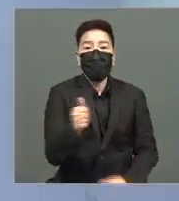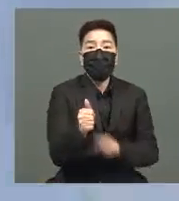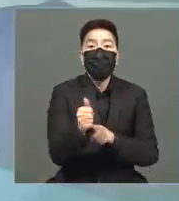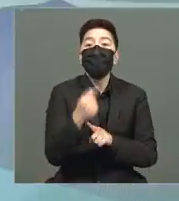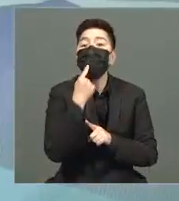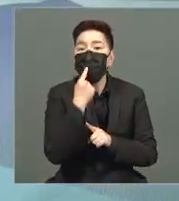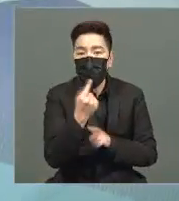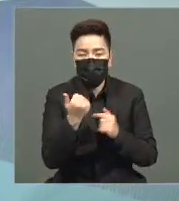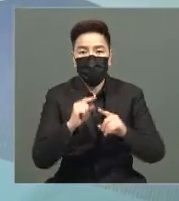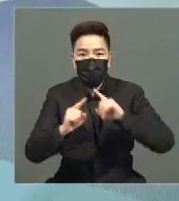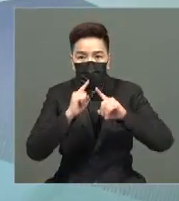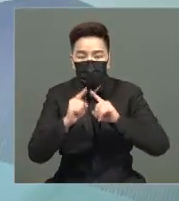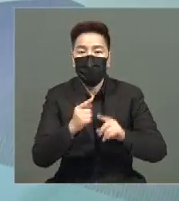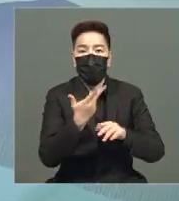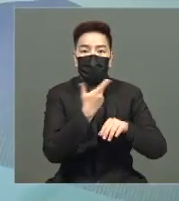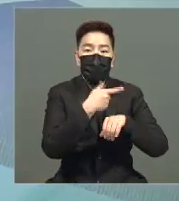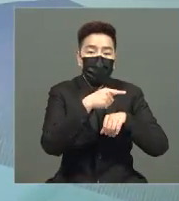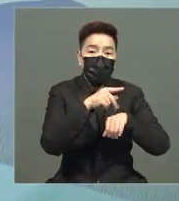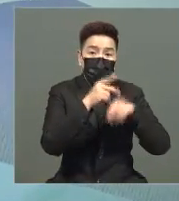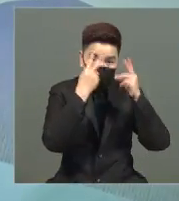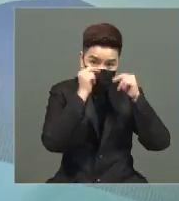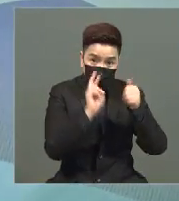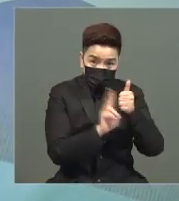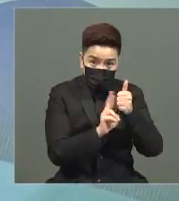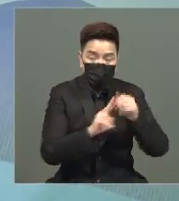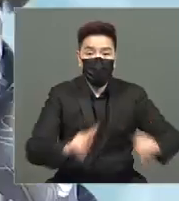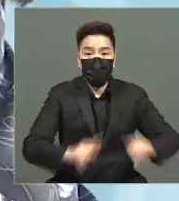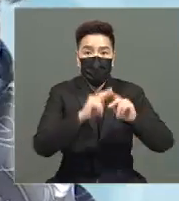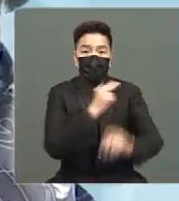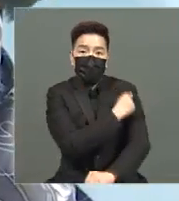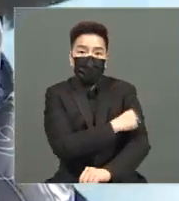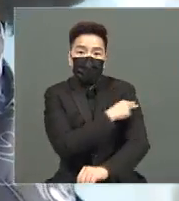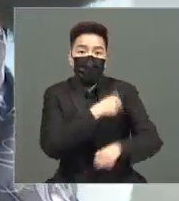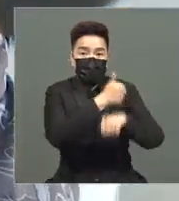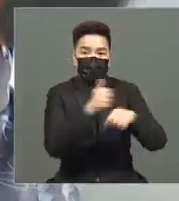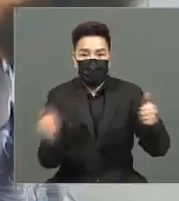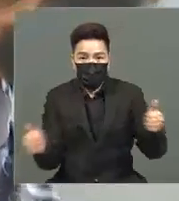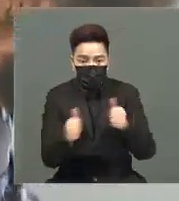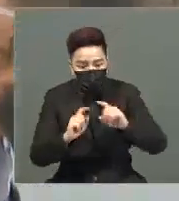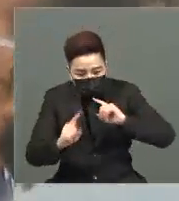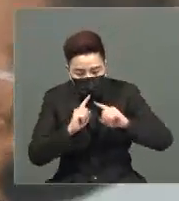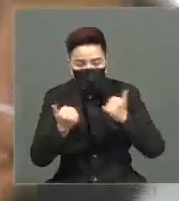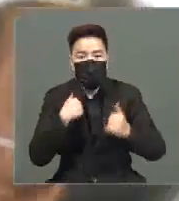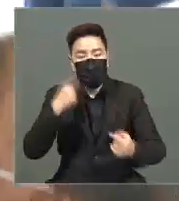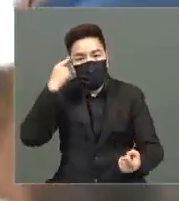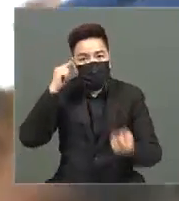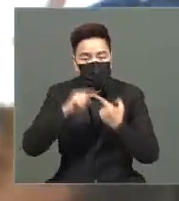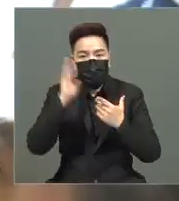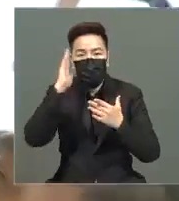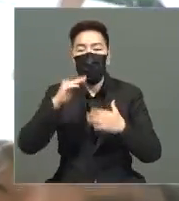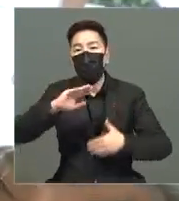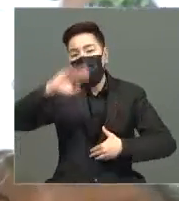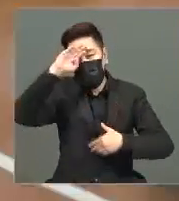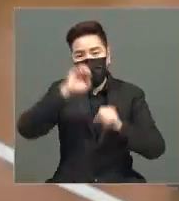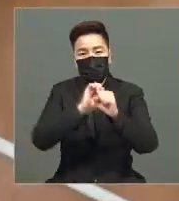ว่าจะมีการเตรียมหารือกับนายอนุทินชาญวีรกูลรองนายกรัฐมนตรีและรัฐมนตรีว่าการกระทรวงสาธาณสุขค่ะในการที่จะ